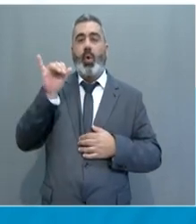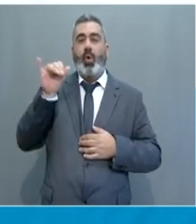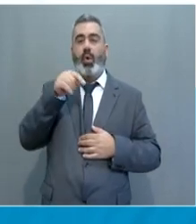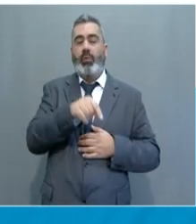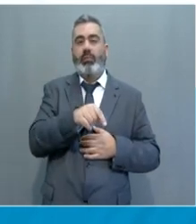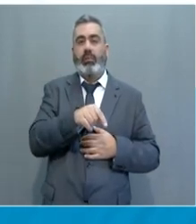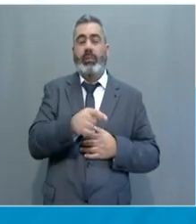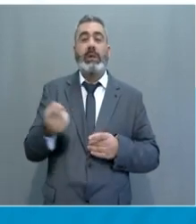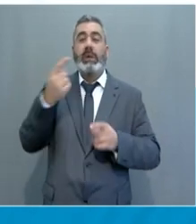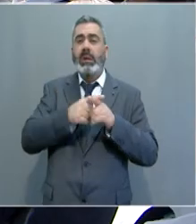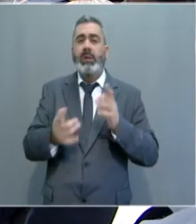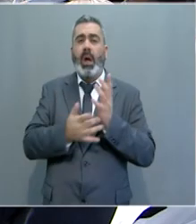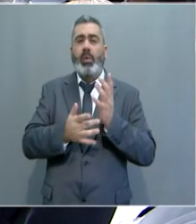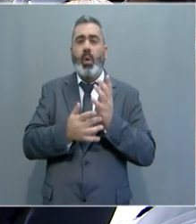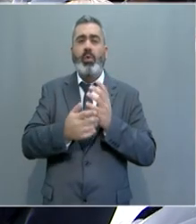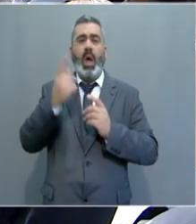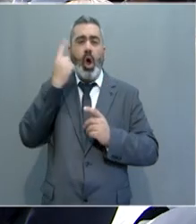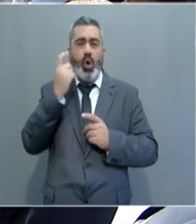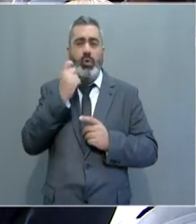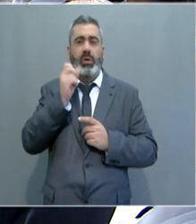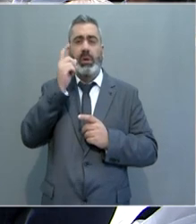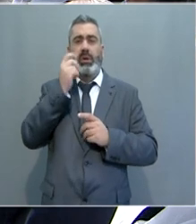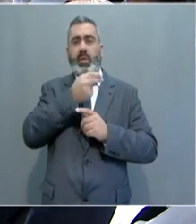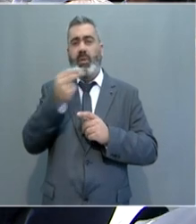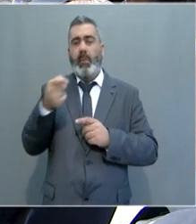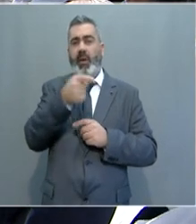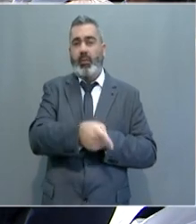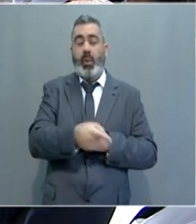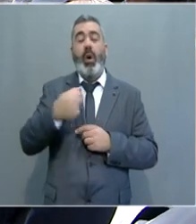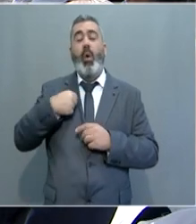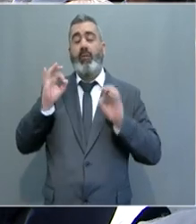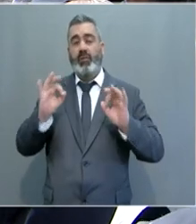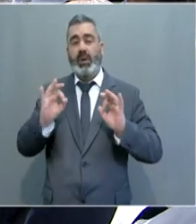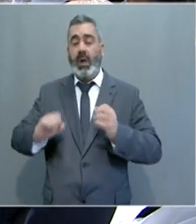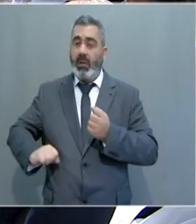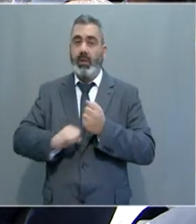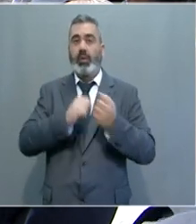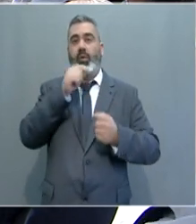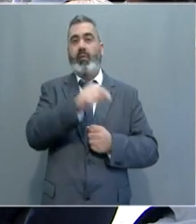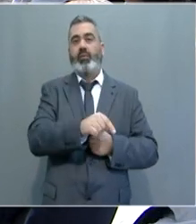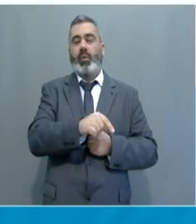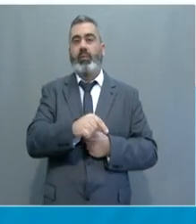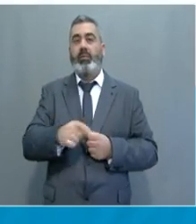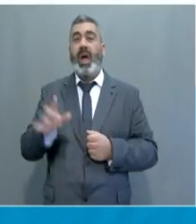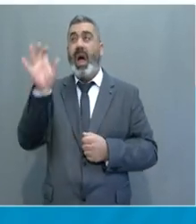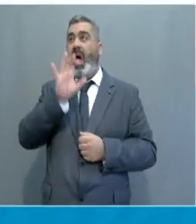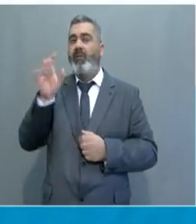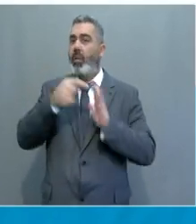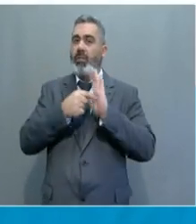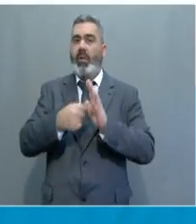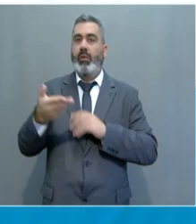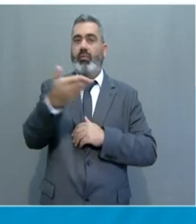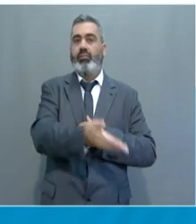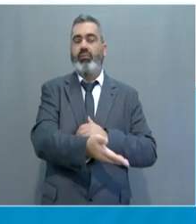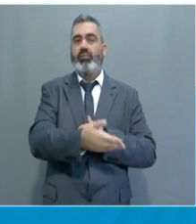ανάπτυξης τεχνογνωσίας γύρω από το πράσινο υδρογόνο. Θέλω να ξέρεις, Γιώργο, ότι αυτή την πρωτοβουλία θα τη στηρίξω προσωπικά σε ευρωπαϊκό επίπεδο